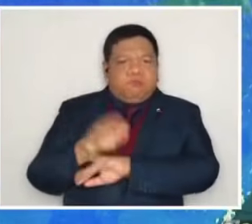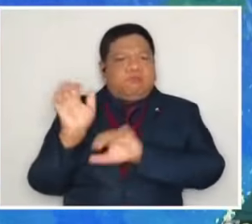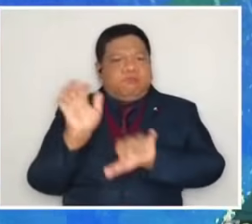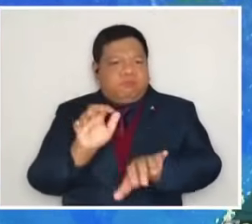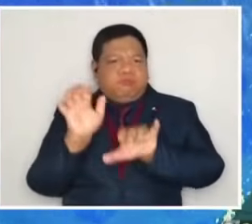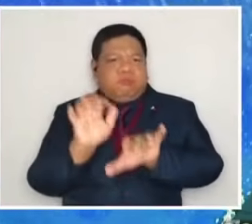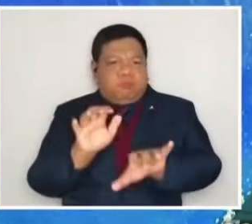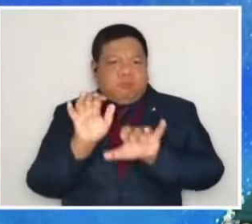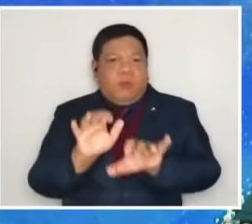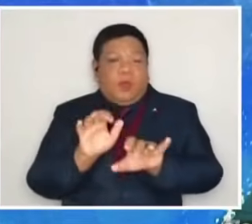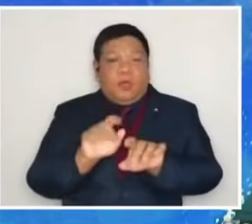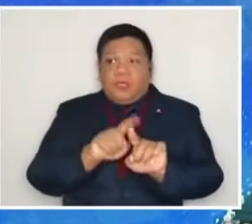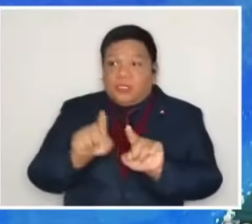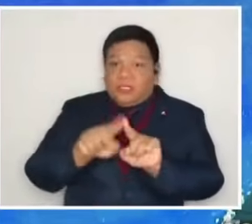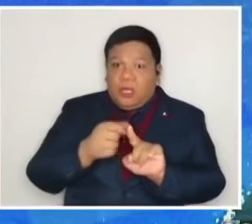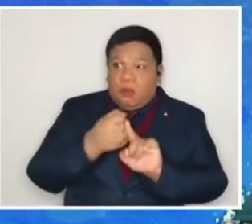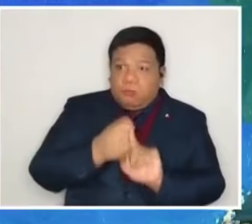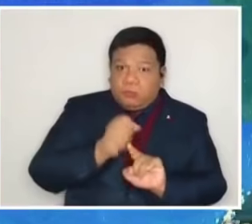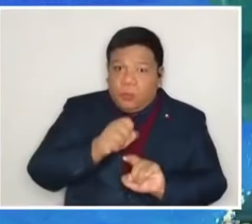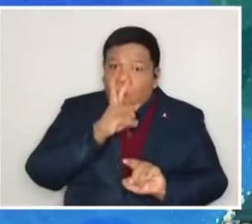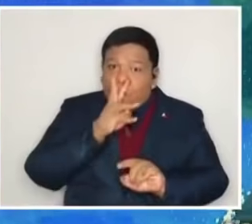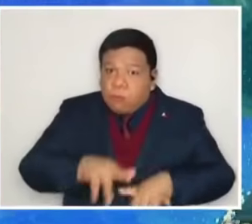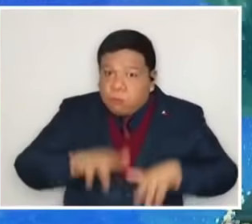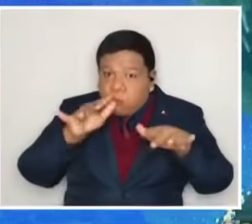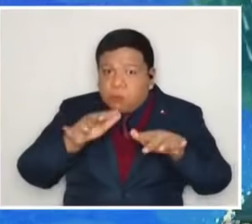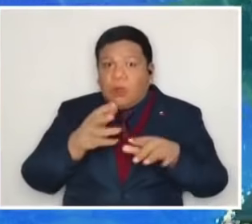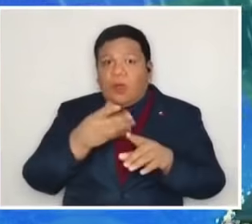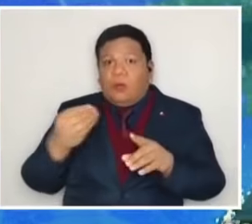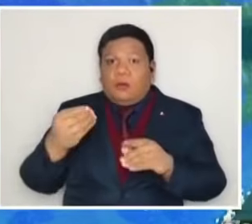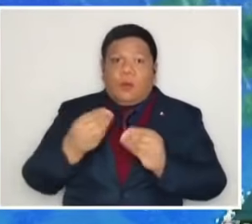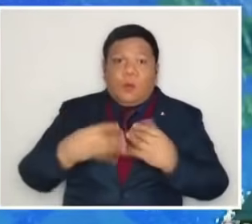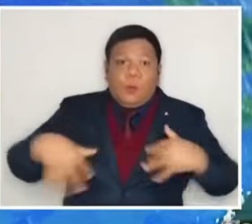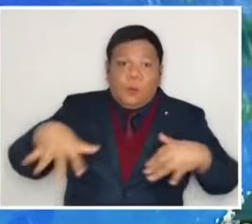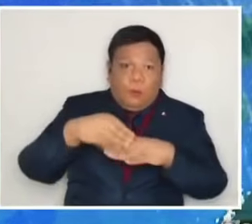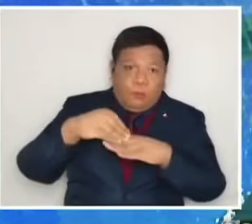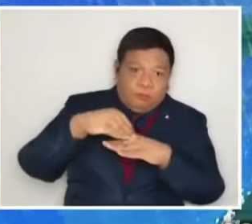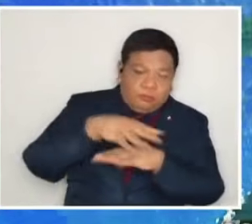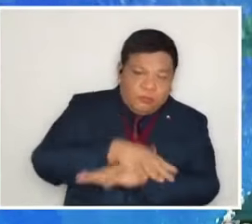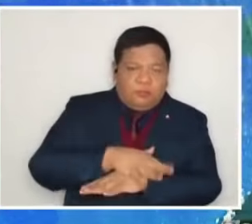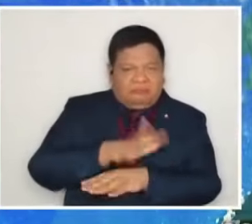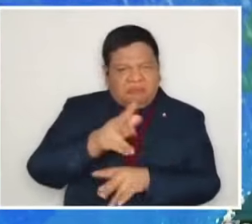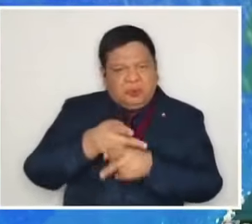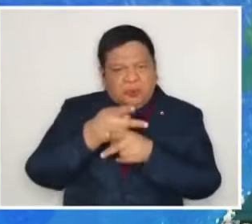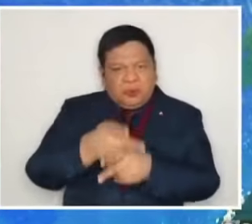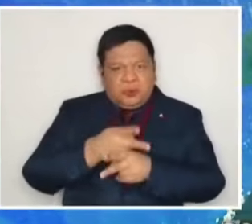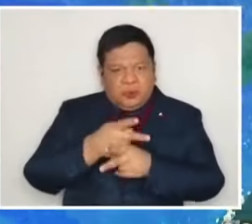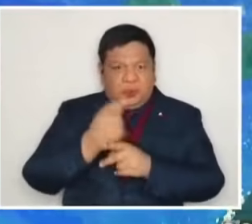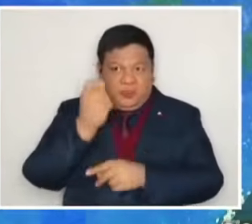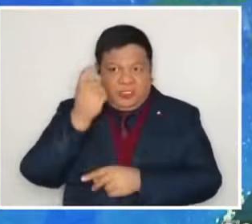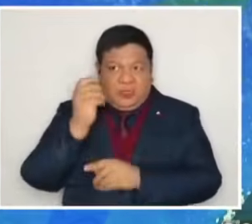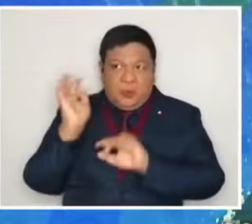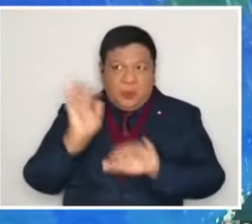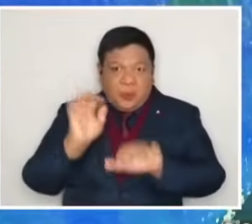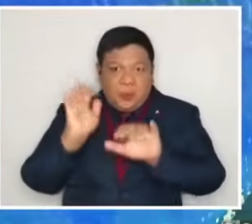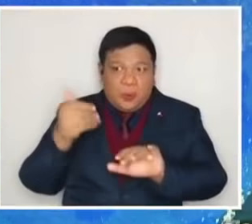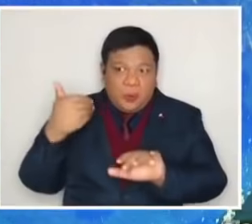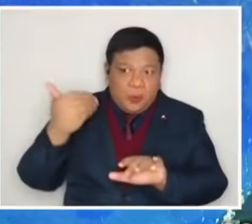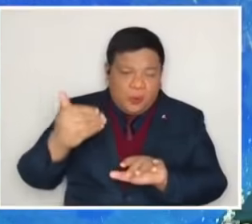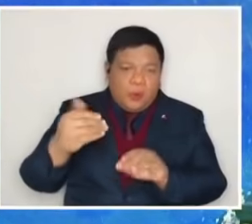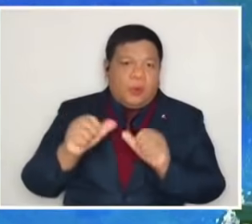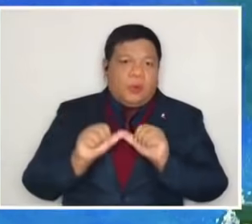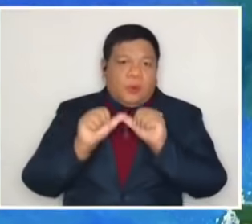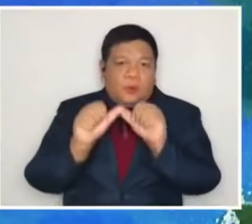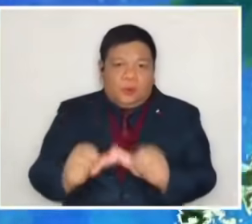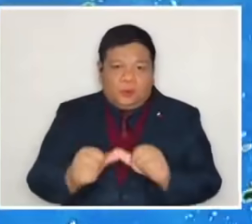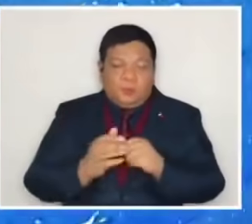na bahain o prone sa mga landslide, mag-ingat po dahil ilang araw na ang tuloy-tuloy na ulan at inaasahang tatagal pa ito.